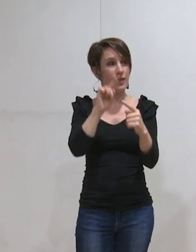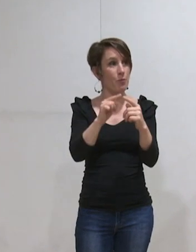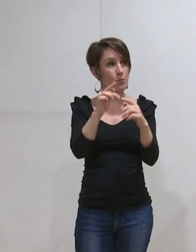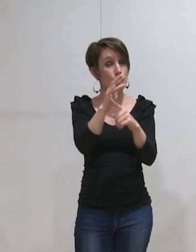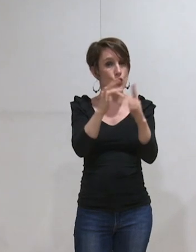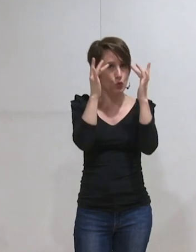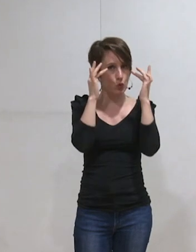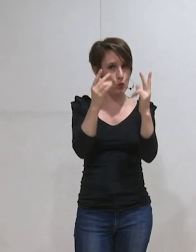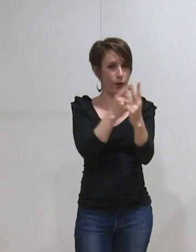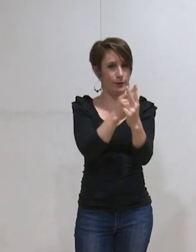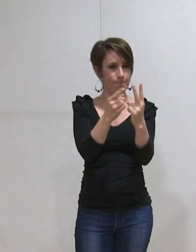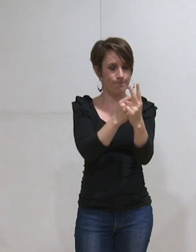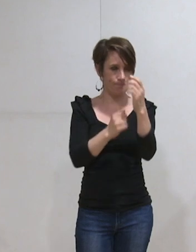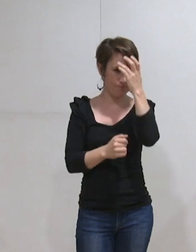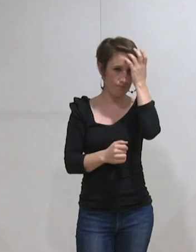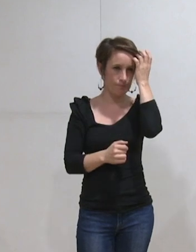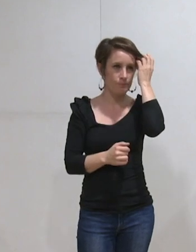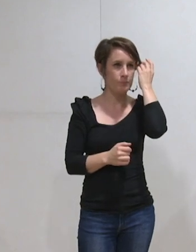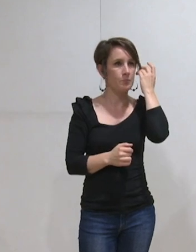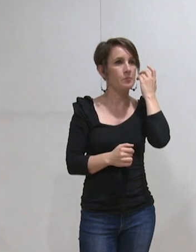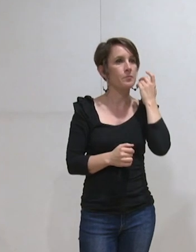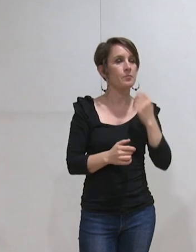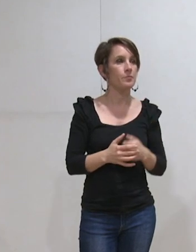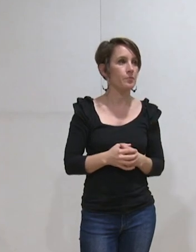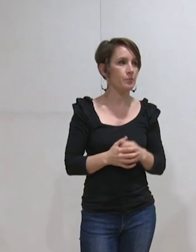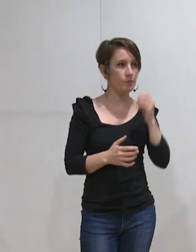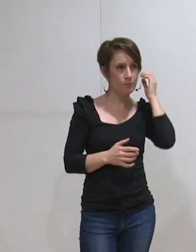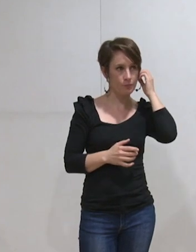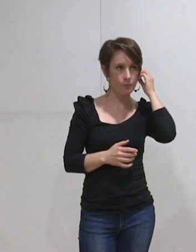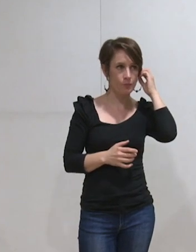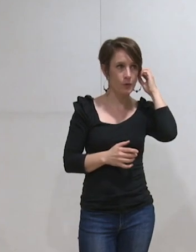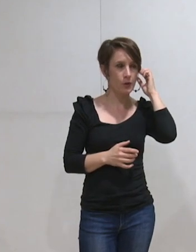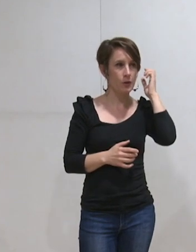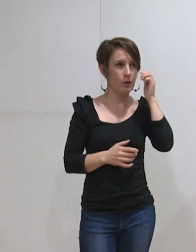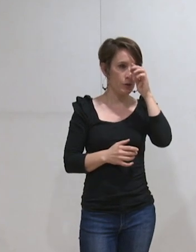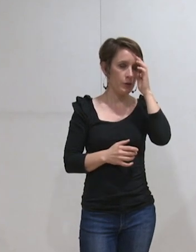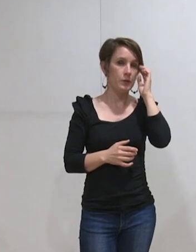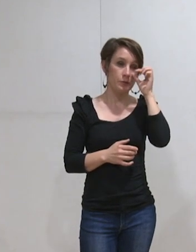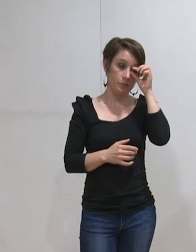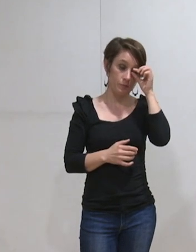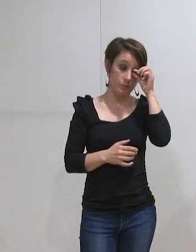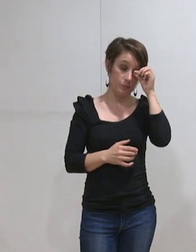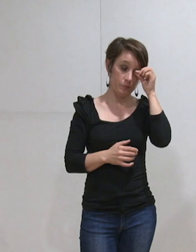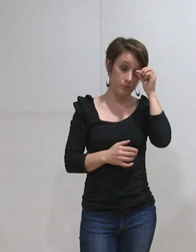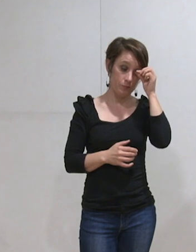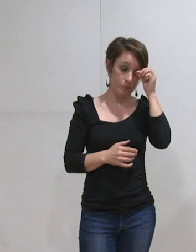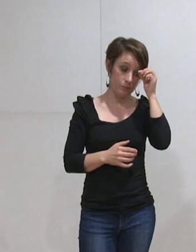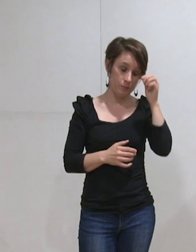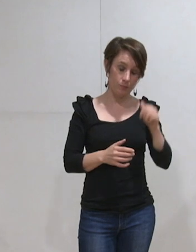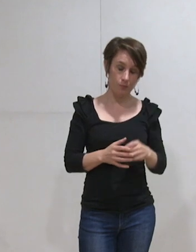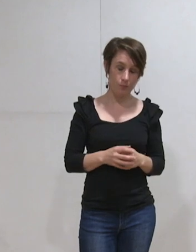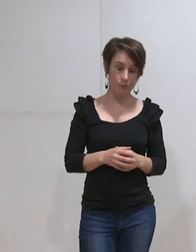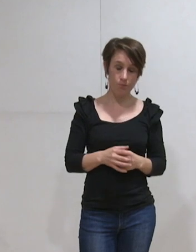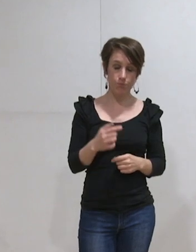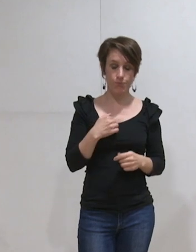socioculturel pour dire que effectiv non pour dire que la question de la